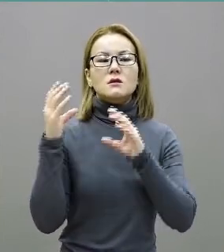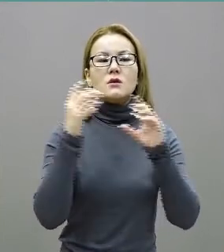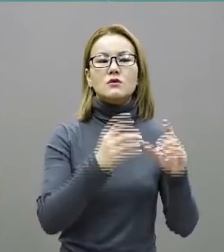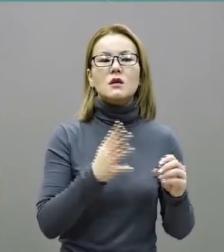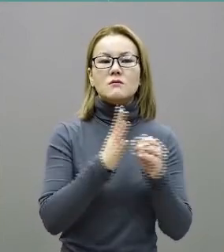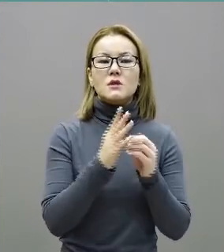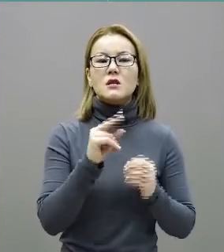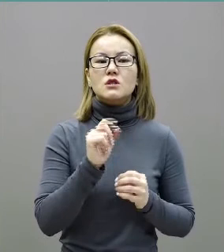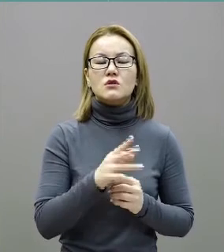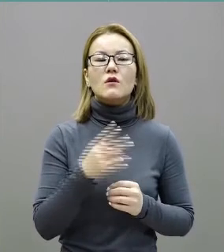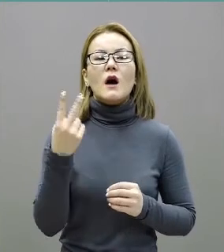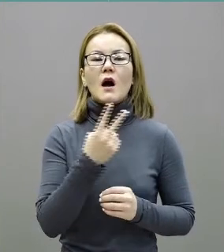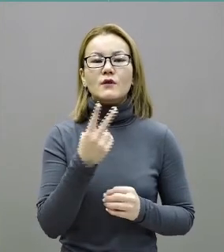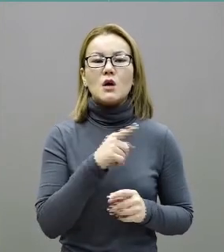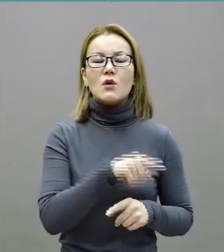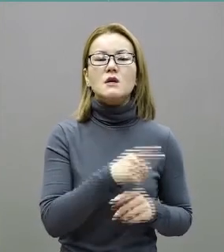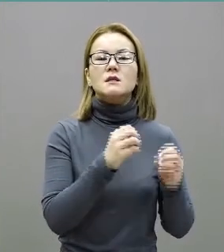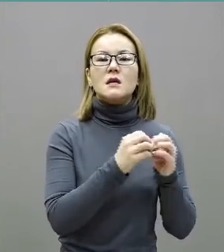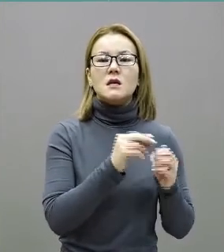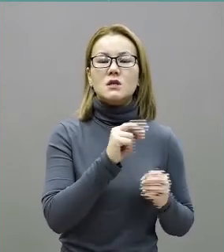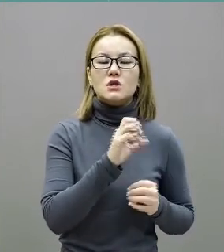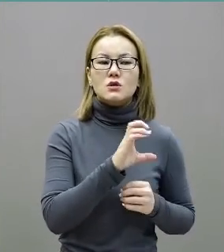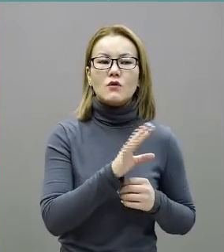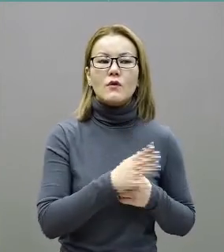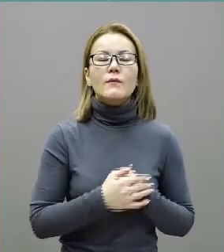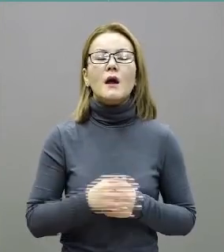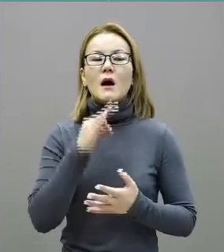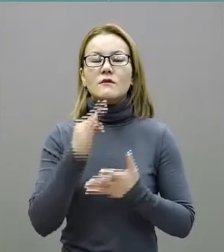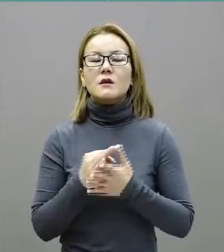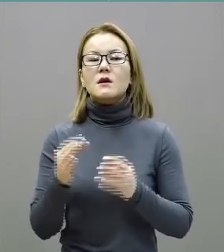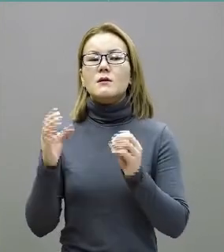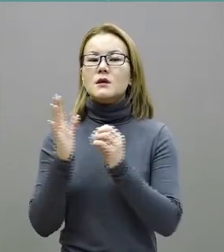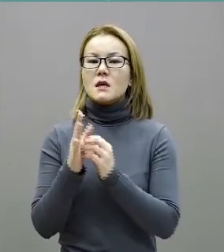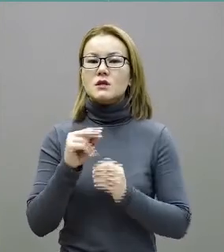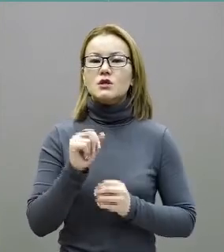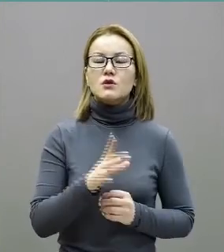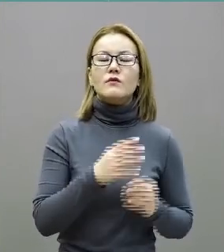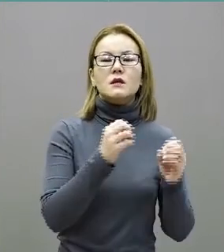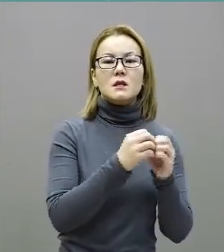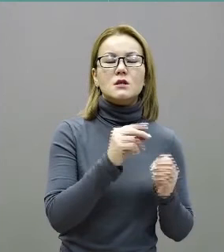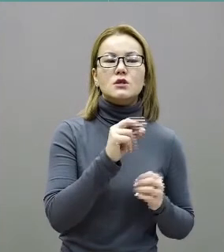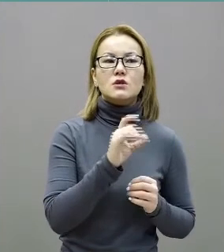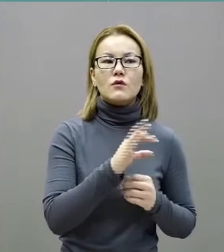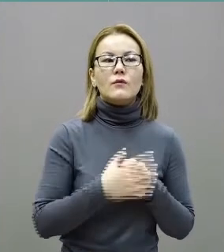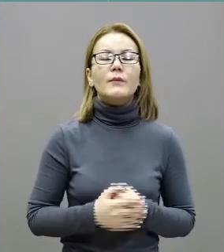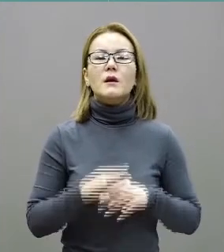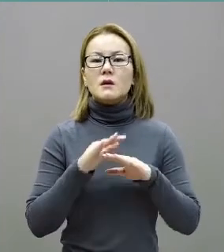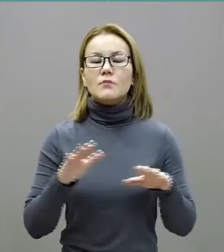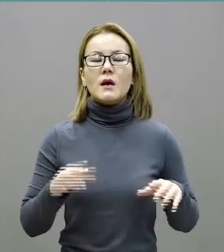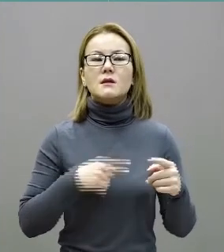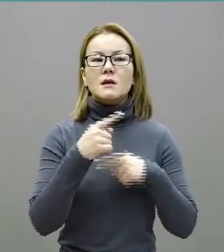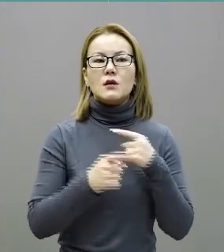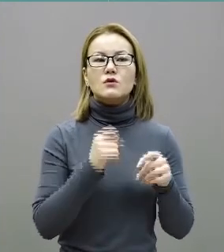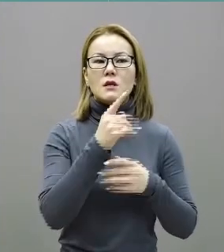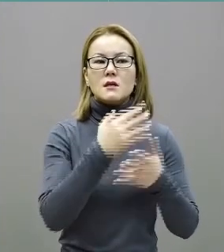за 15 часов а второй за 10 часов ответ 15 часов и 10 часов и так ребята